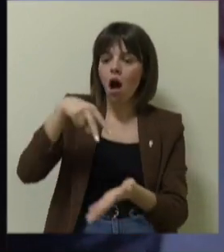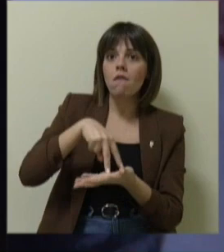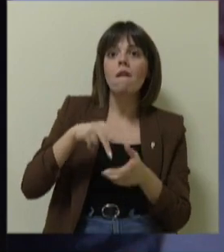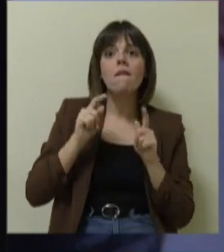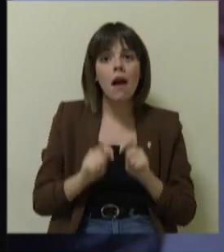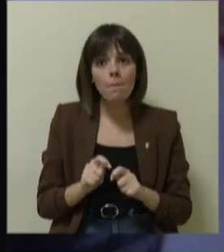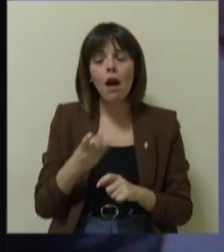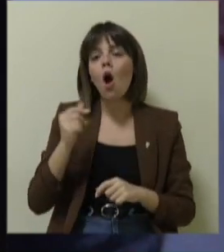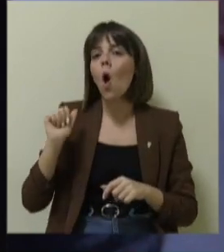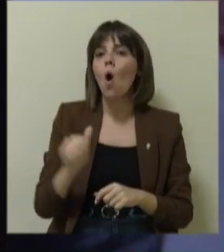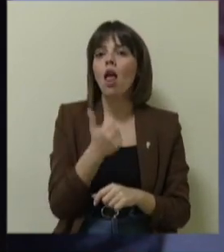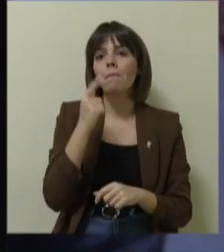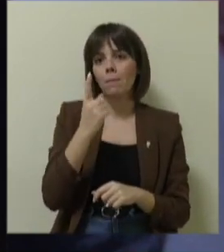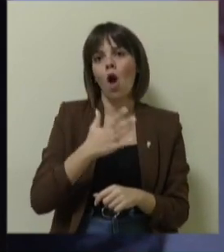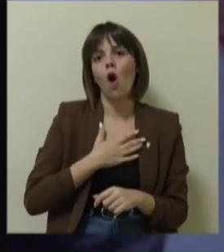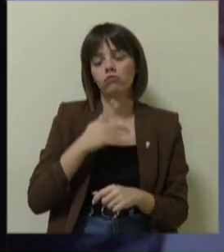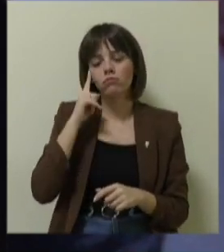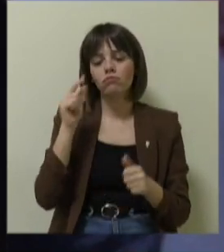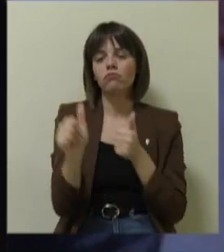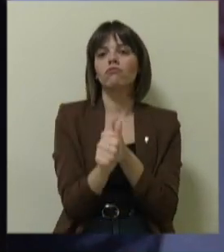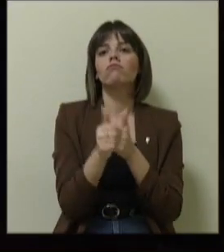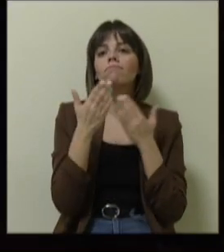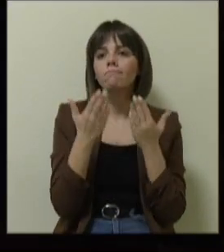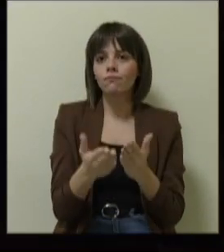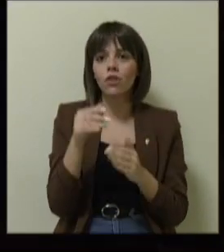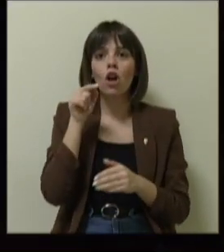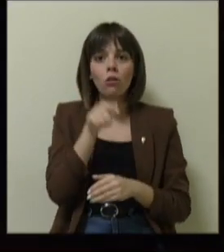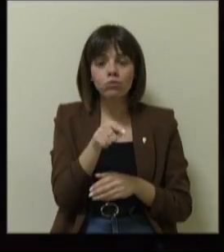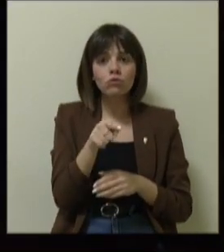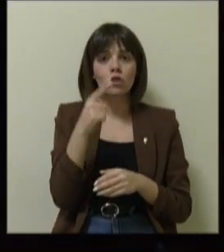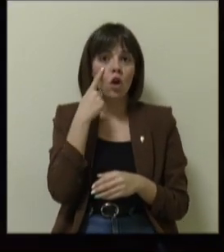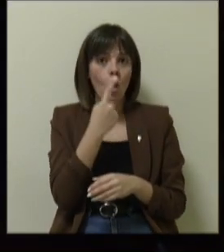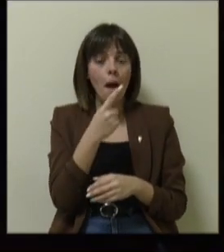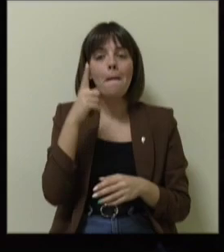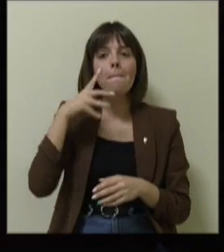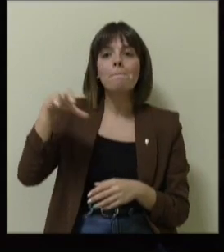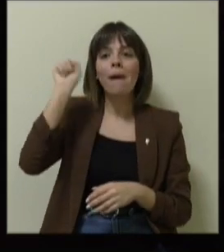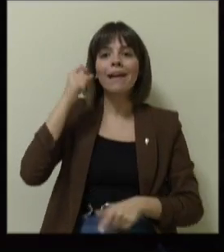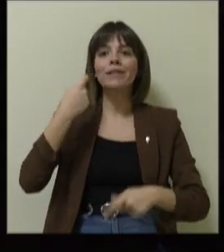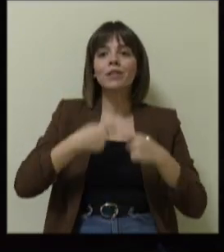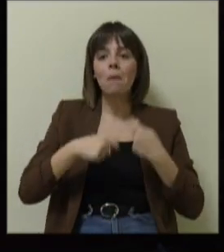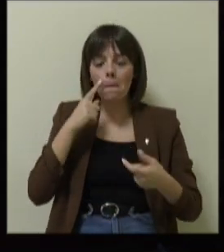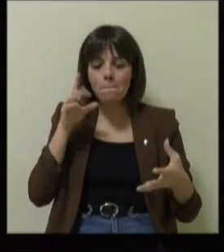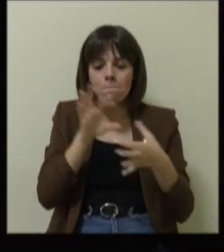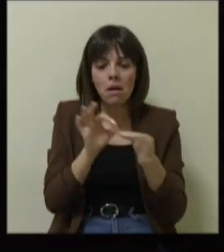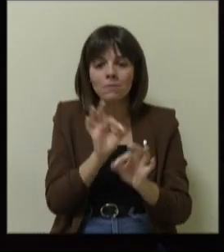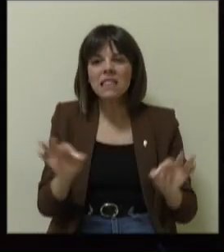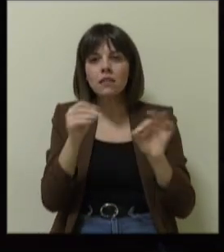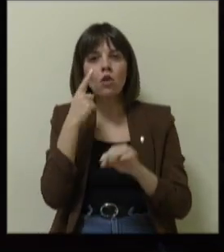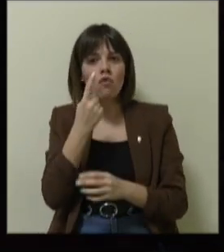kaldırmak önemli bir önceliğimizdir. Bu çerçevede Merkez Bankası'nın bağımsızlığını